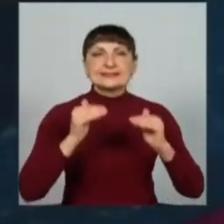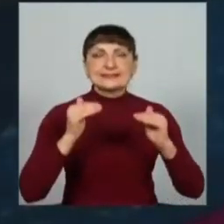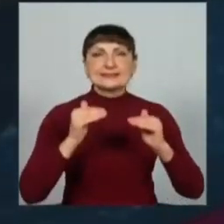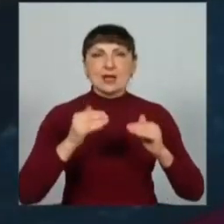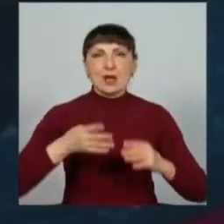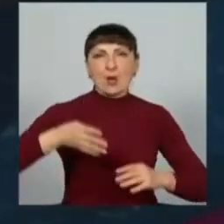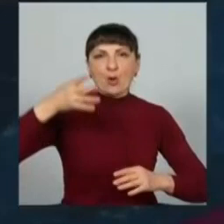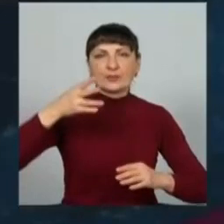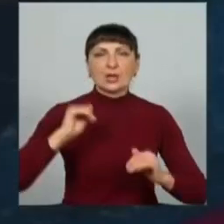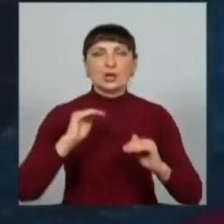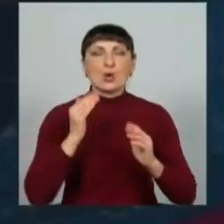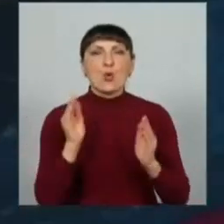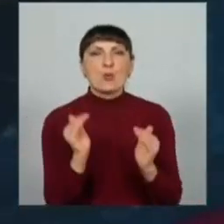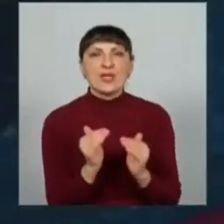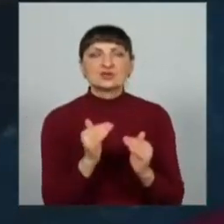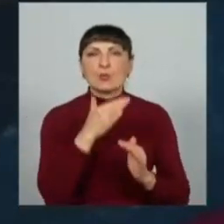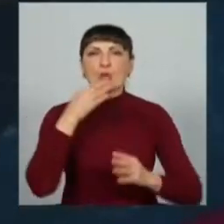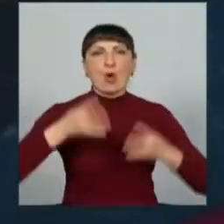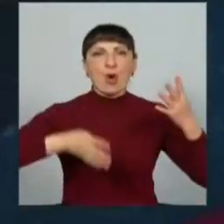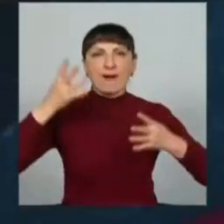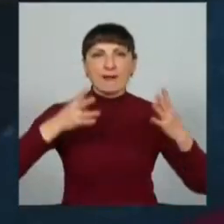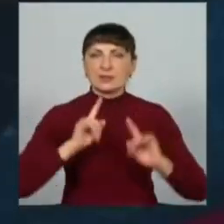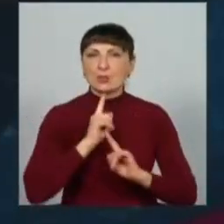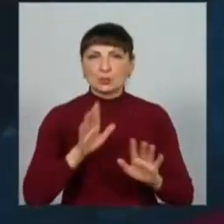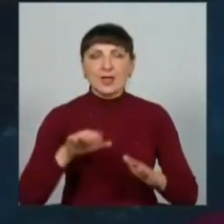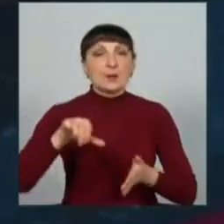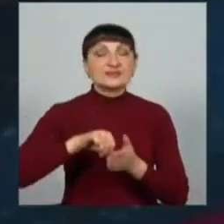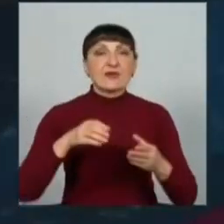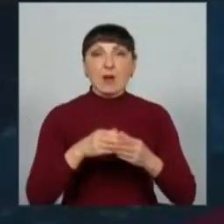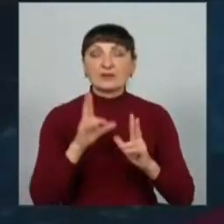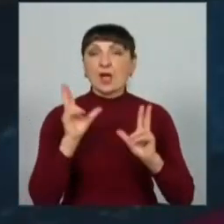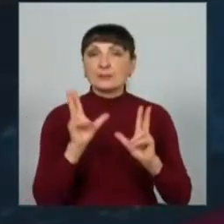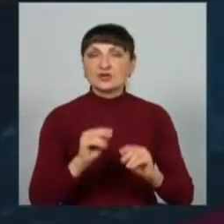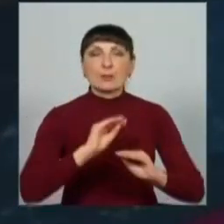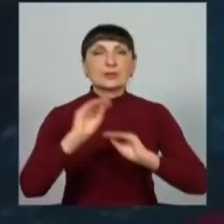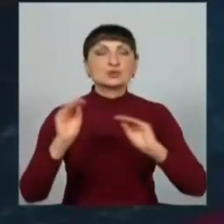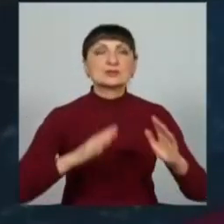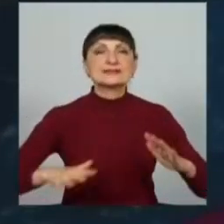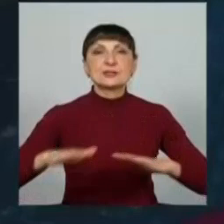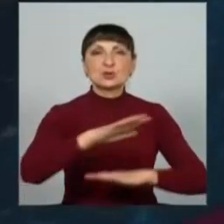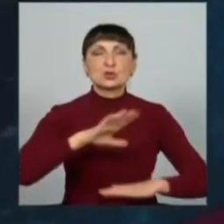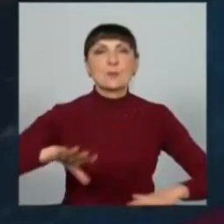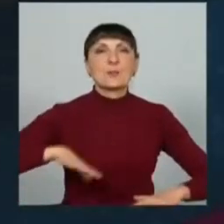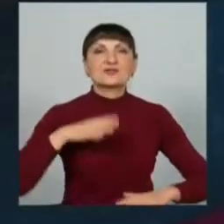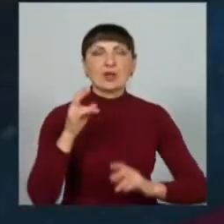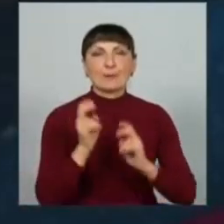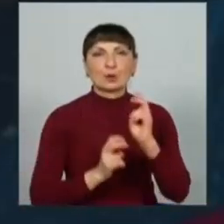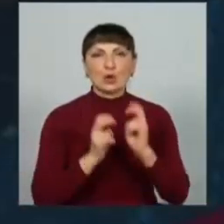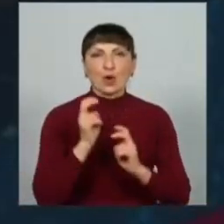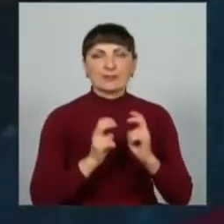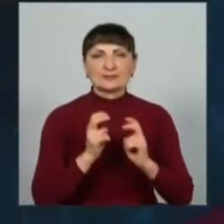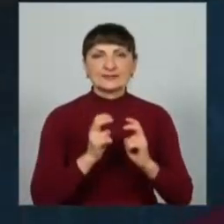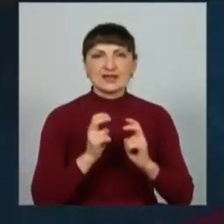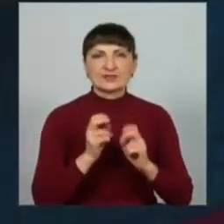комплекса и уменьшится количество многоэтажек. Представители компании также обещают благоустроить территории бывшего плодоконсервного